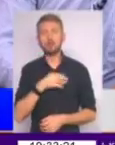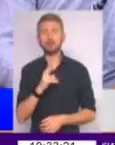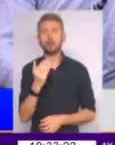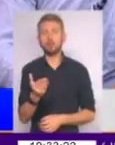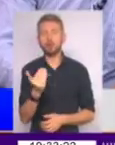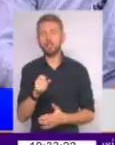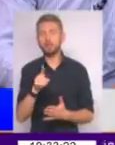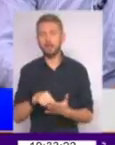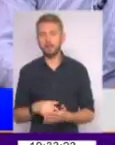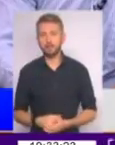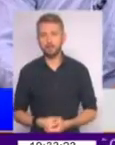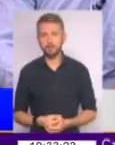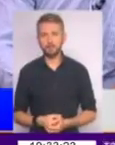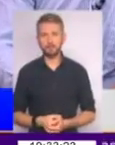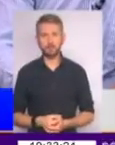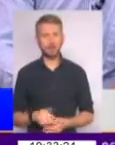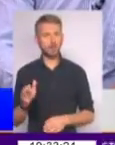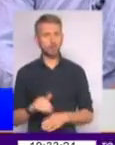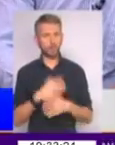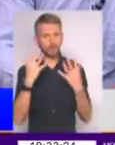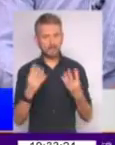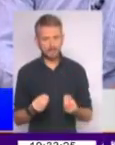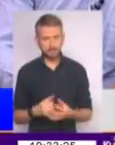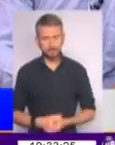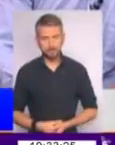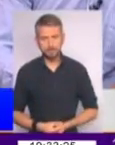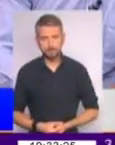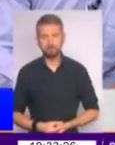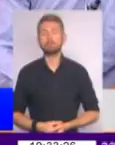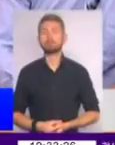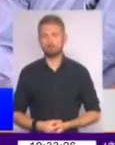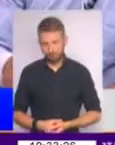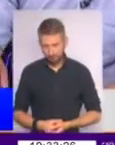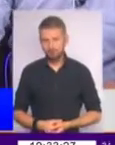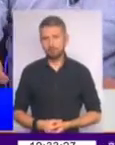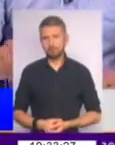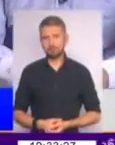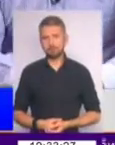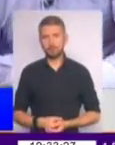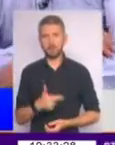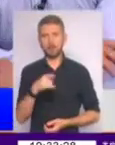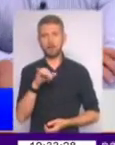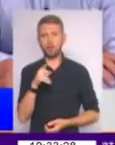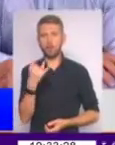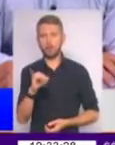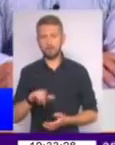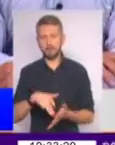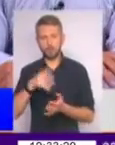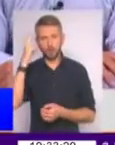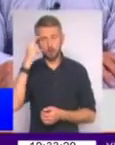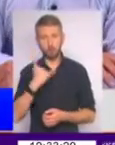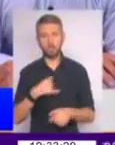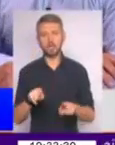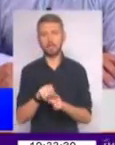Добрий вечір. Добрий день. Добрий день. Добрий вечір, добрий вечір. Петро Григорович, місто Київ. У мене добрий.